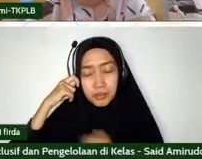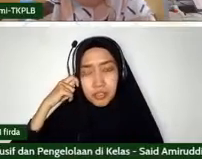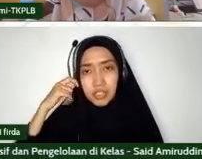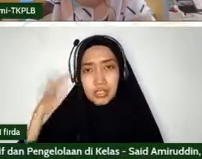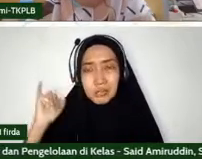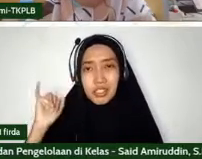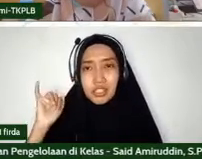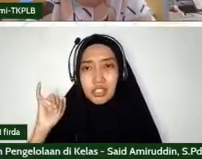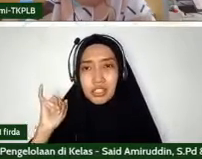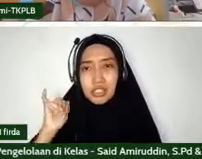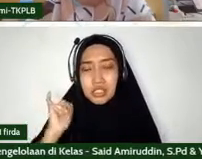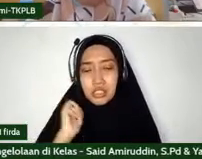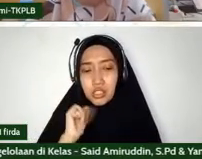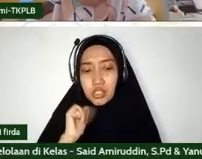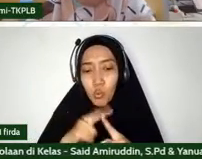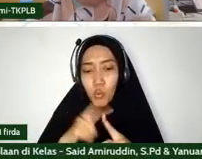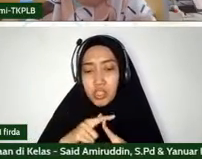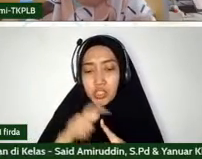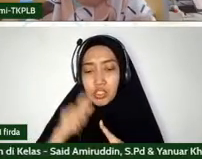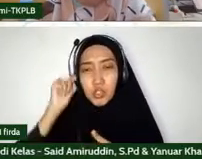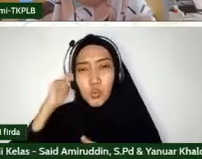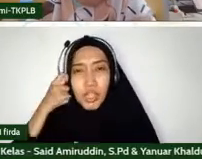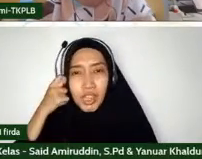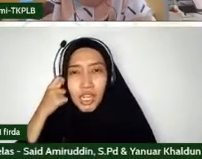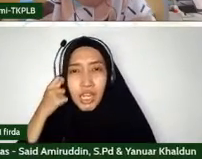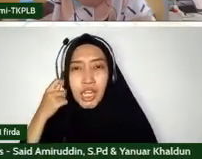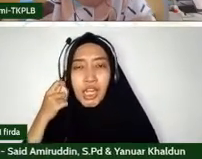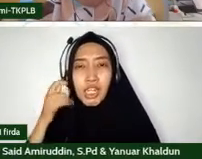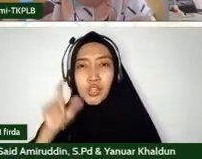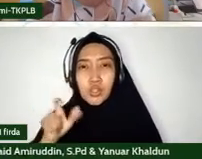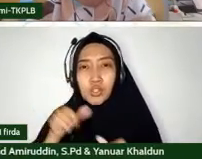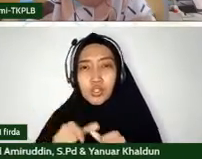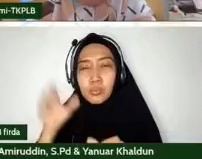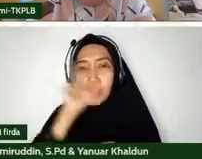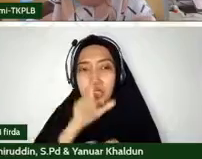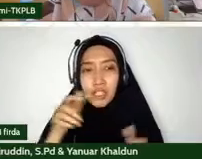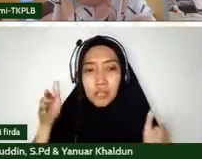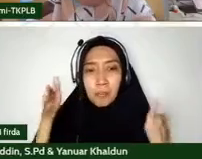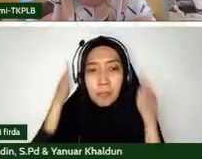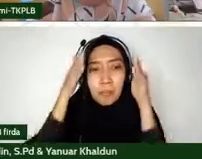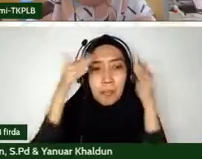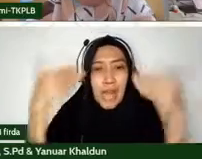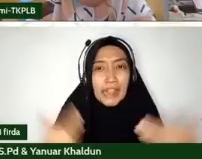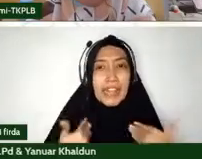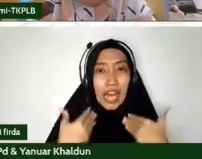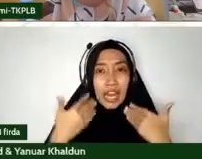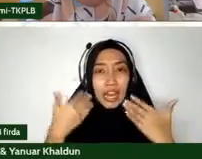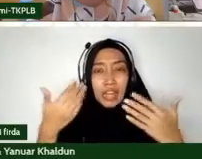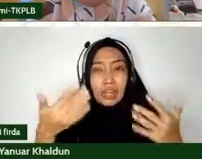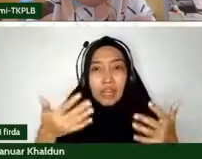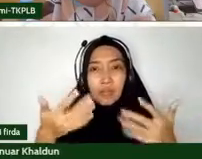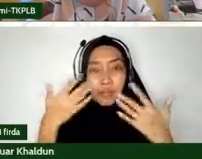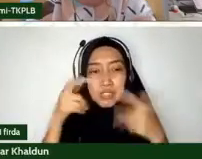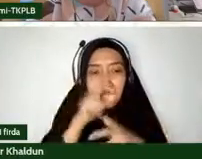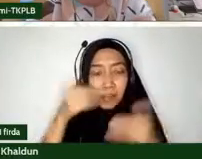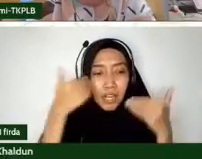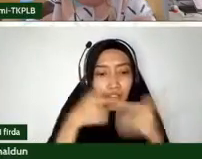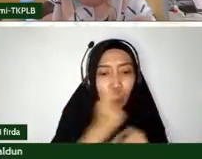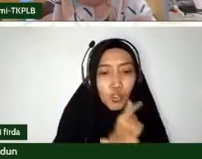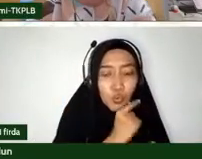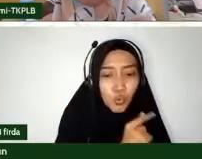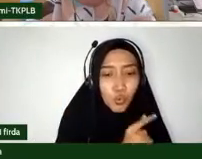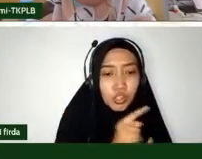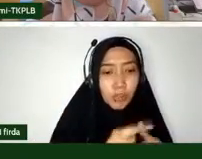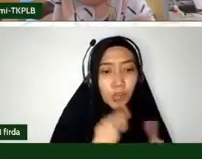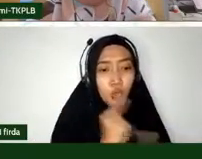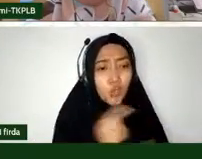tidak mengerjakan tugasnya ini, jadi dia mencari perhatian. Perhatian ke gurunya, tapi enggak ke